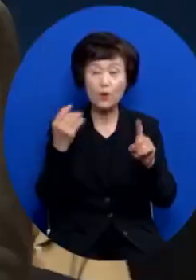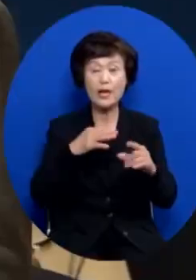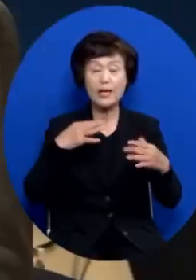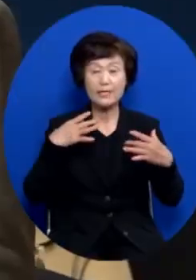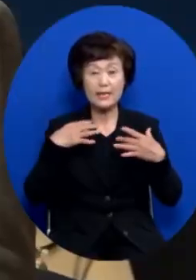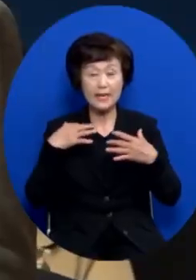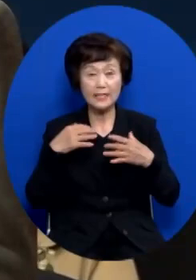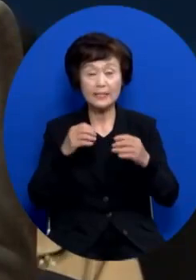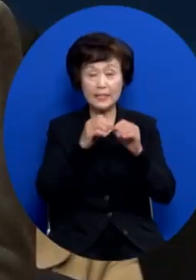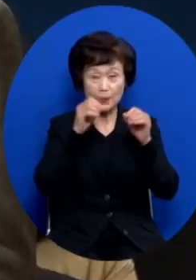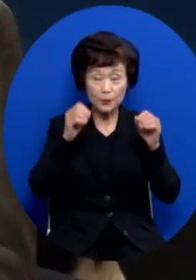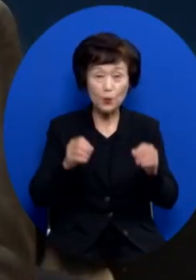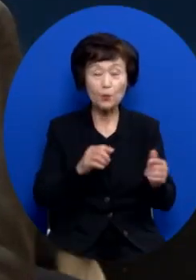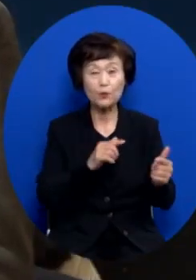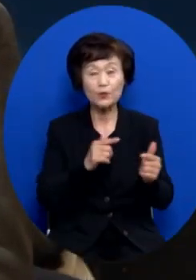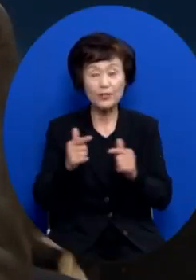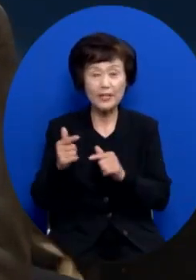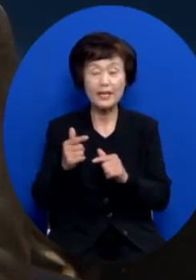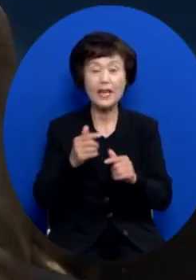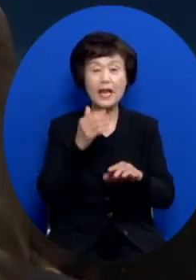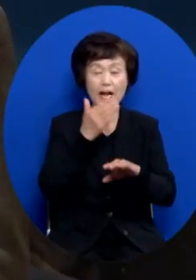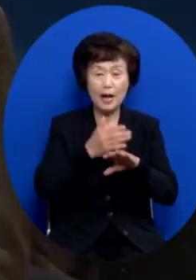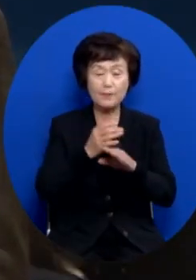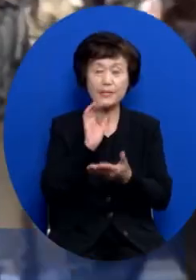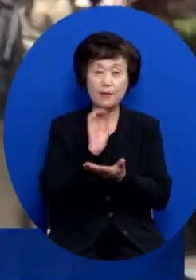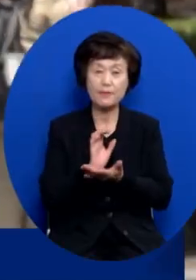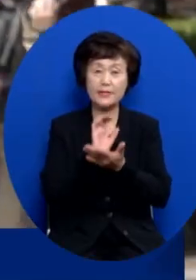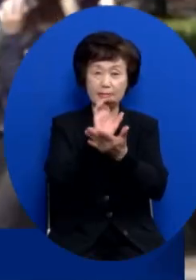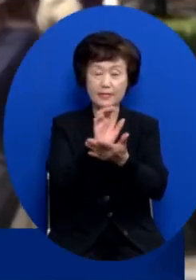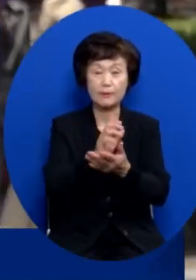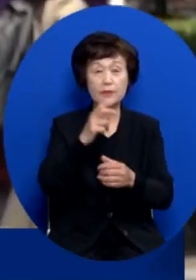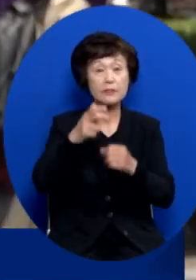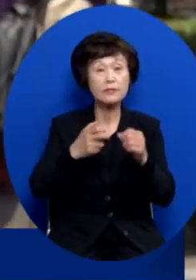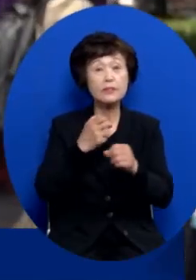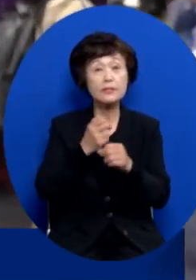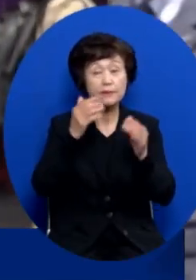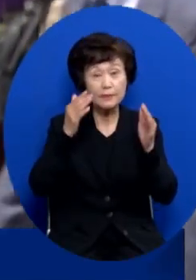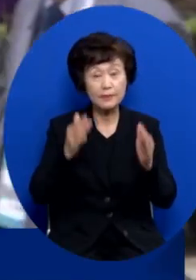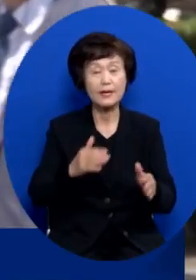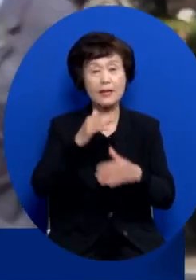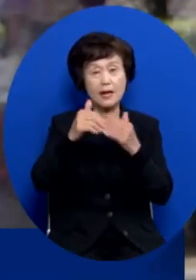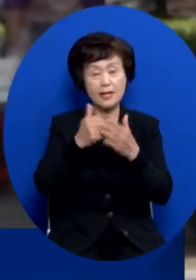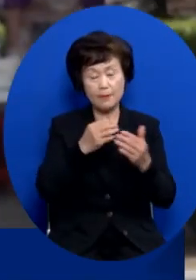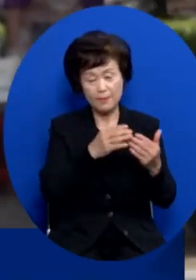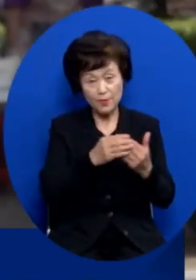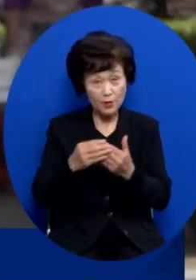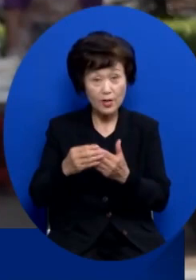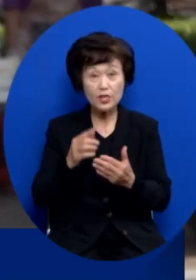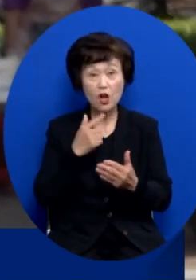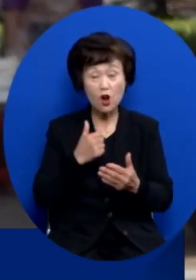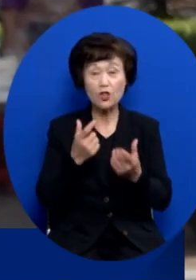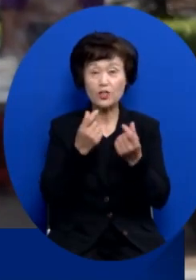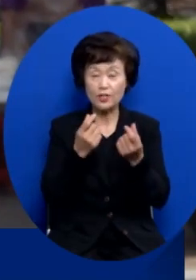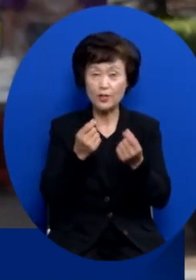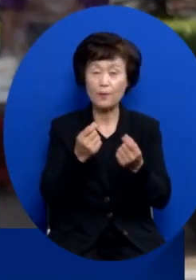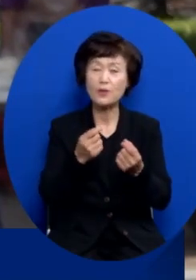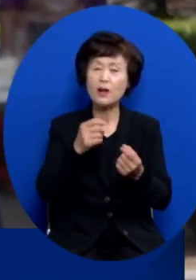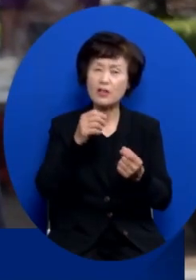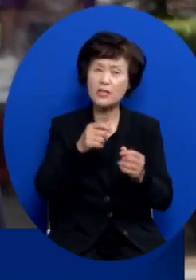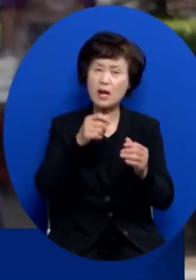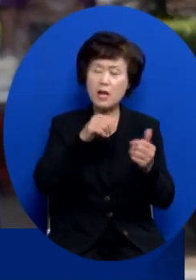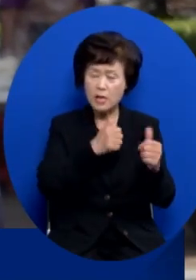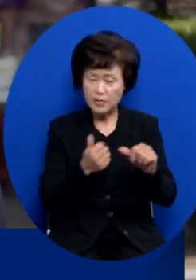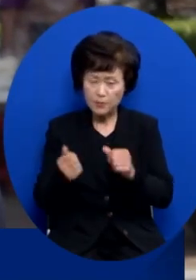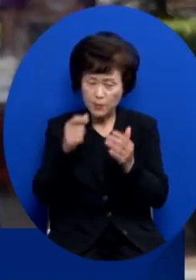6명에게 감사패를 전달했습니다. 70년 동안 하나님께서 인도하셨던 것처럼 단순하게 침례 교단 그게